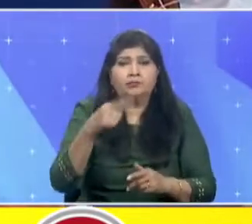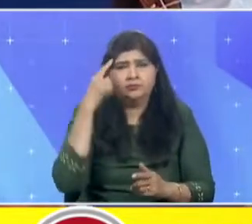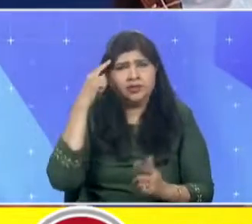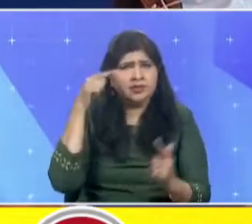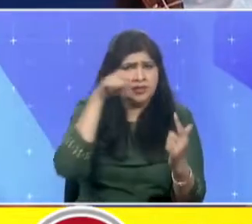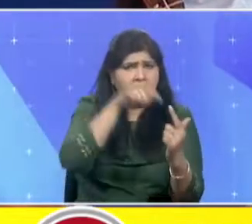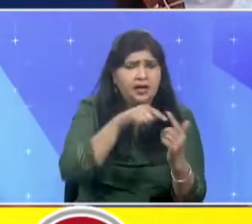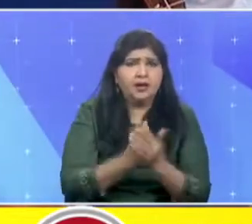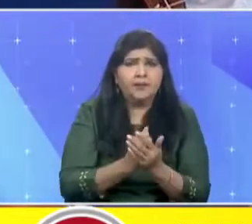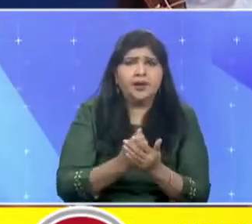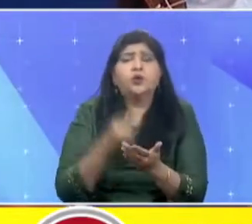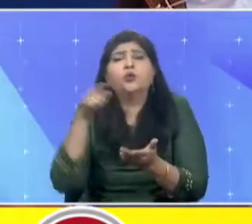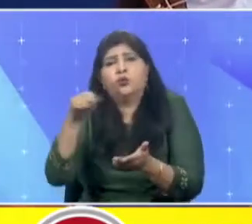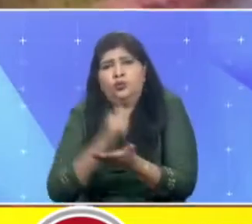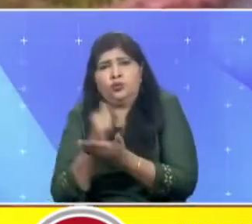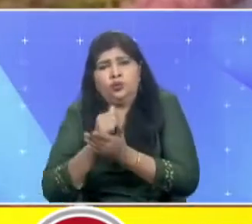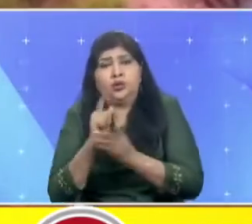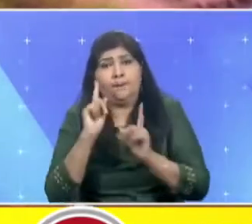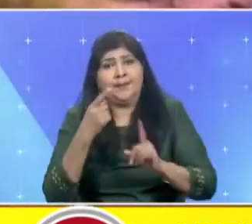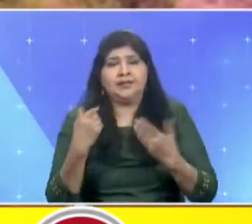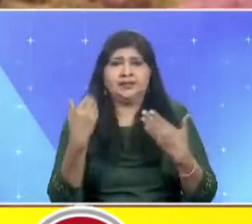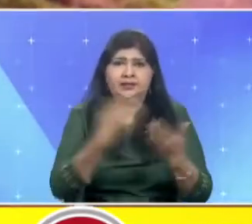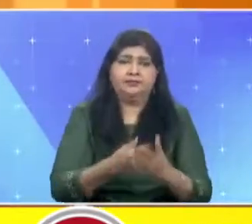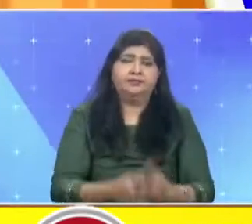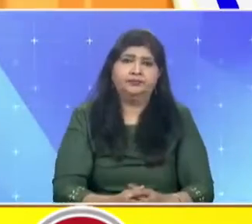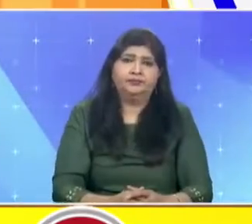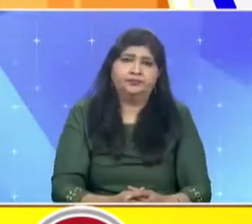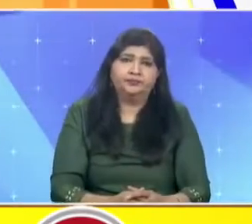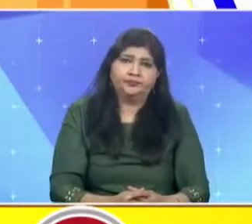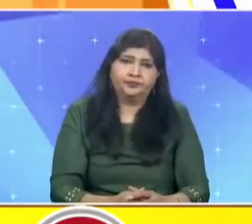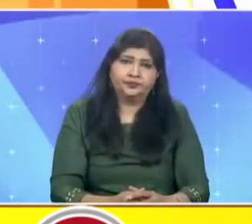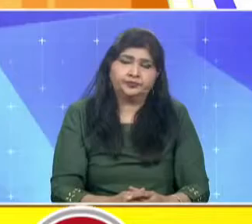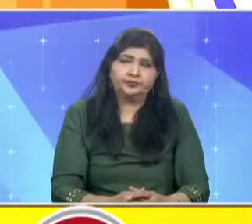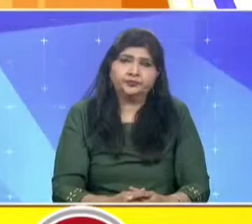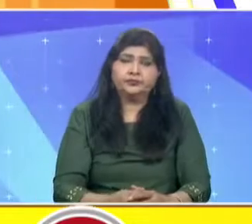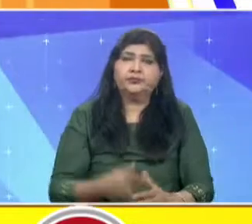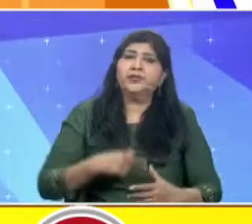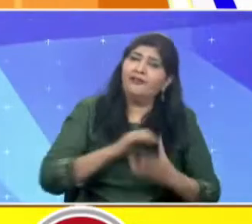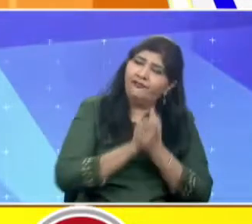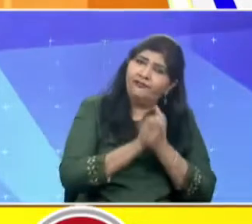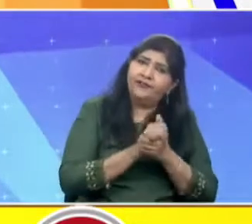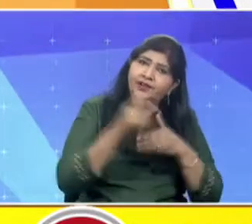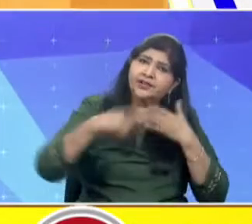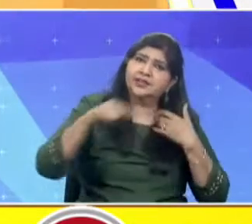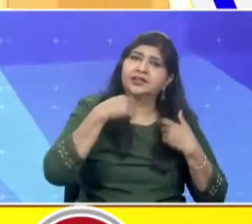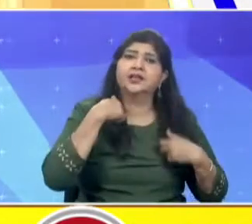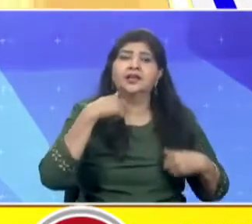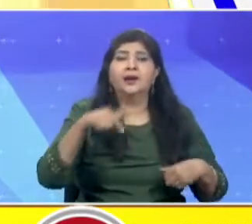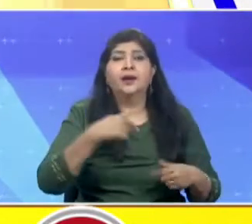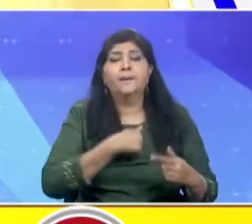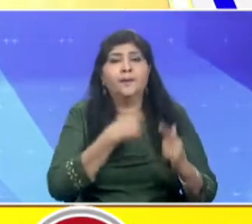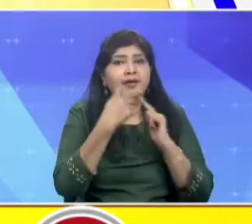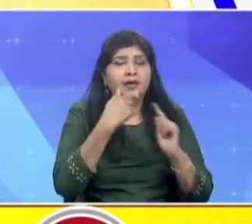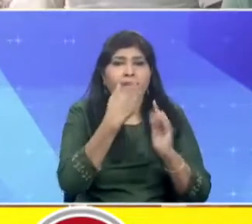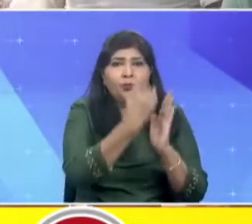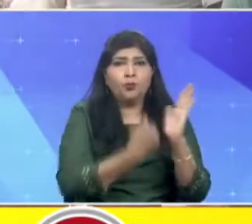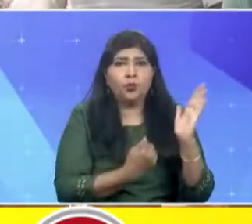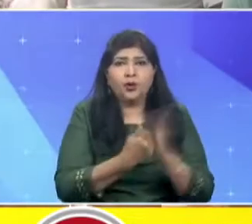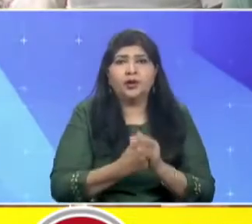में कुछ न कुछ प्रयास जरूर करेंगे। मेरे प्यारे देशवासियों, मन की